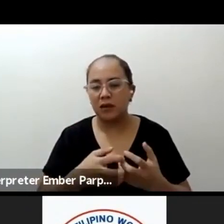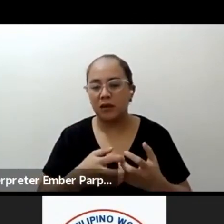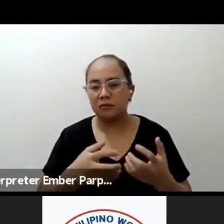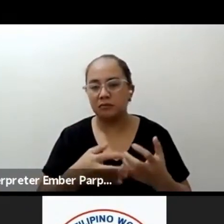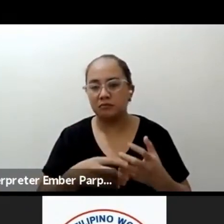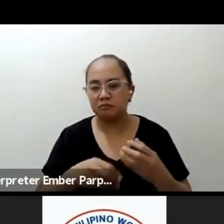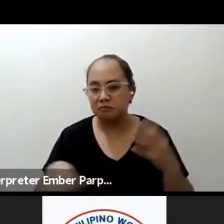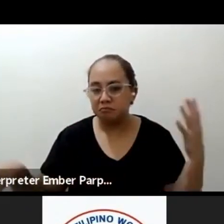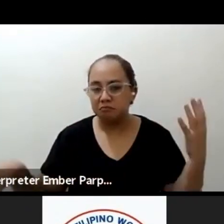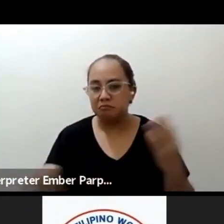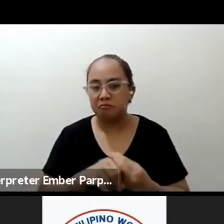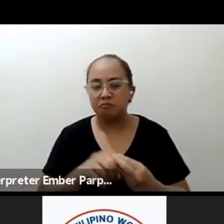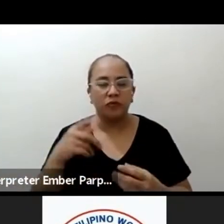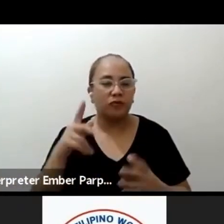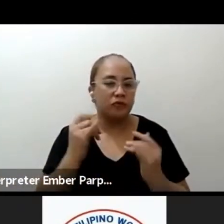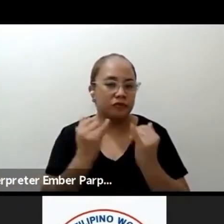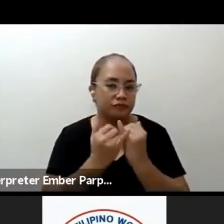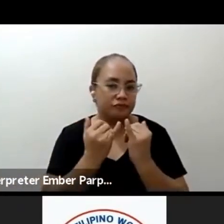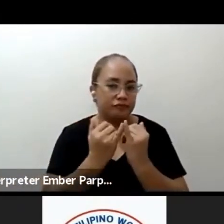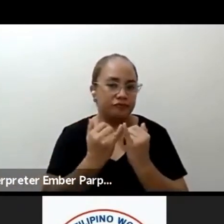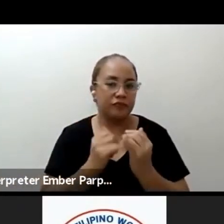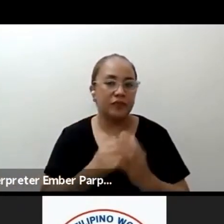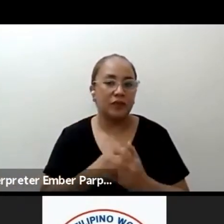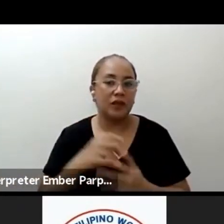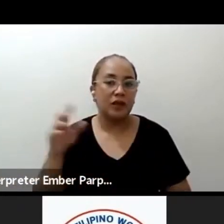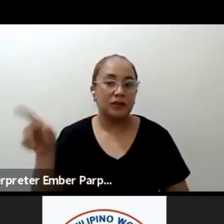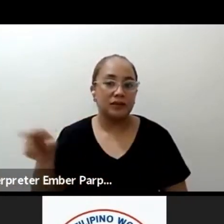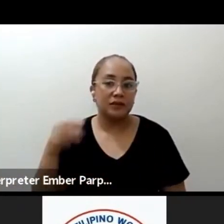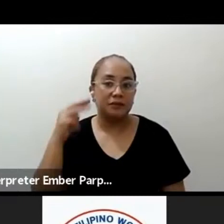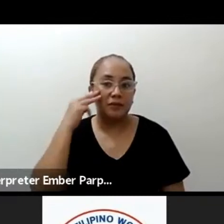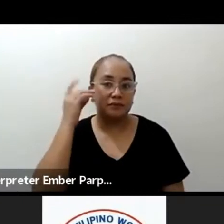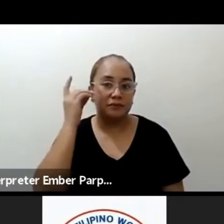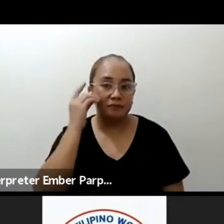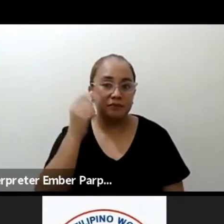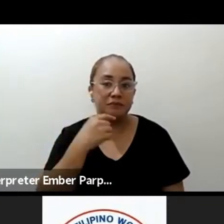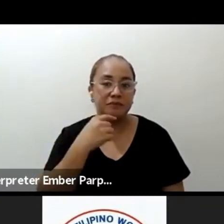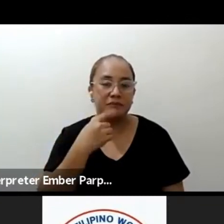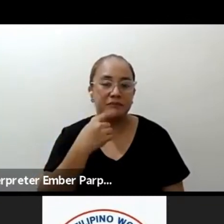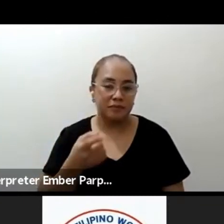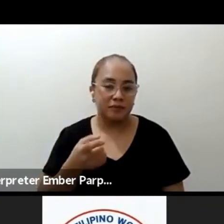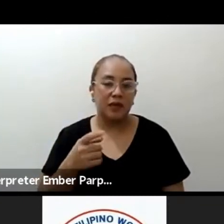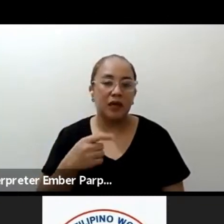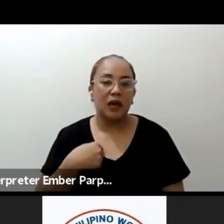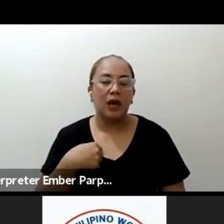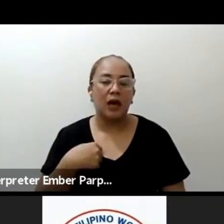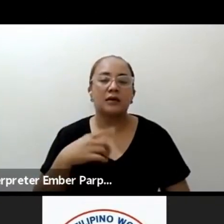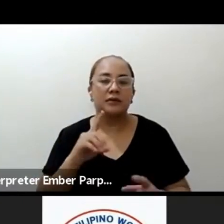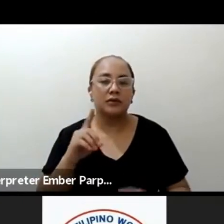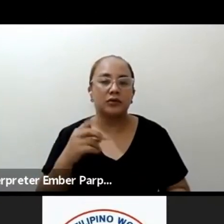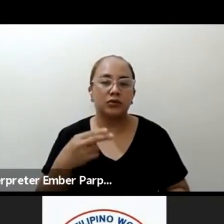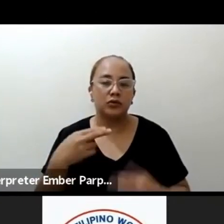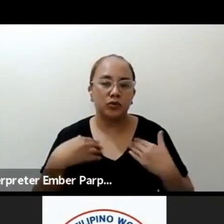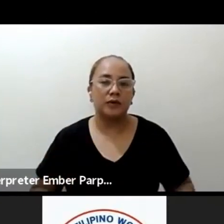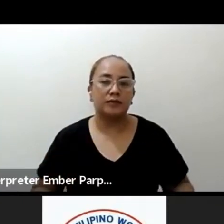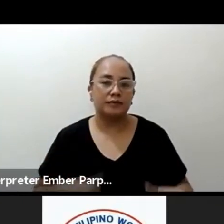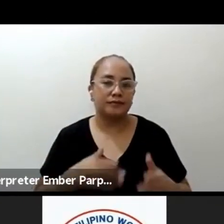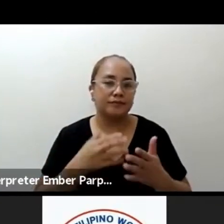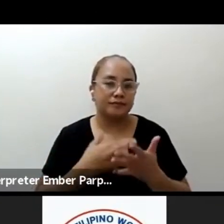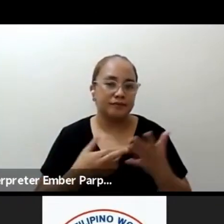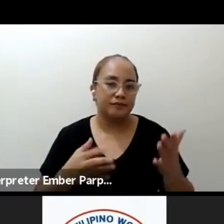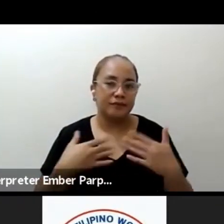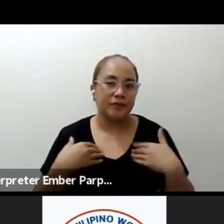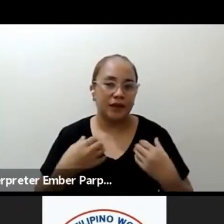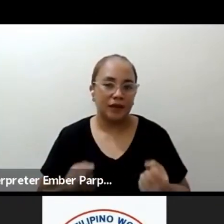to 2012, si Manolet ay naging director of the Department of Human Resources for Health in the World Health Organization